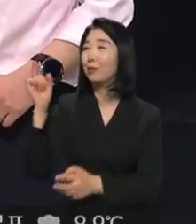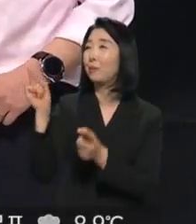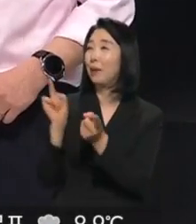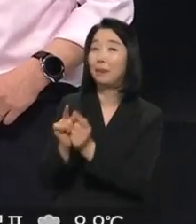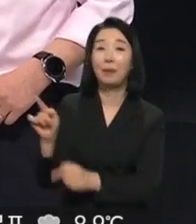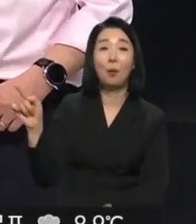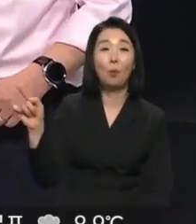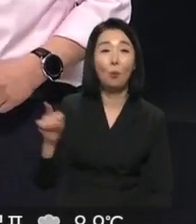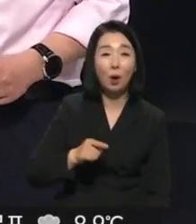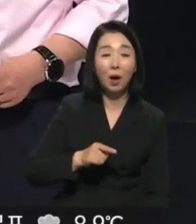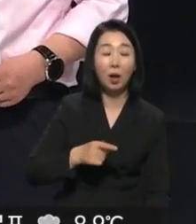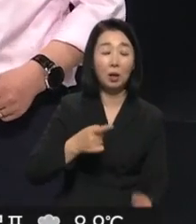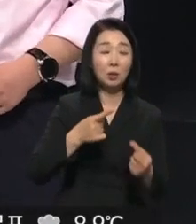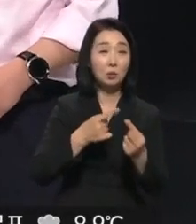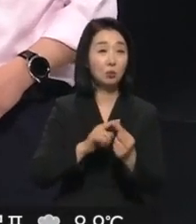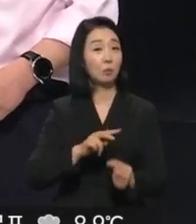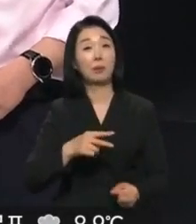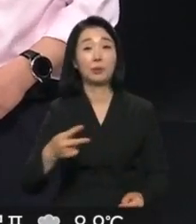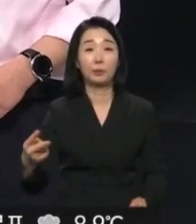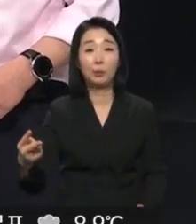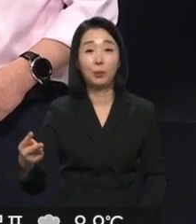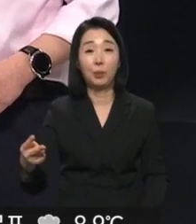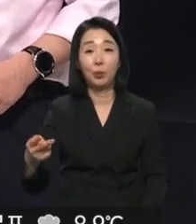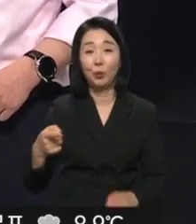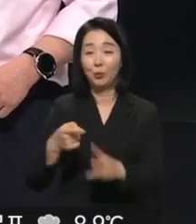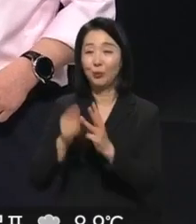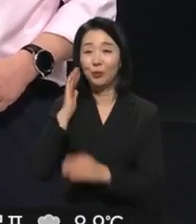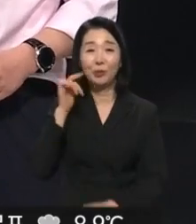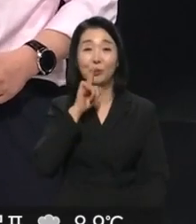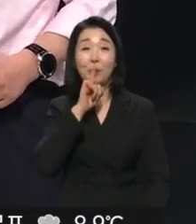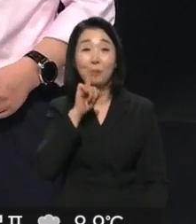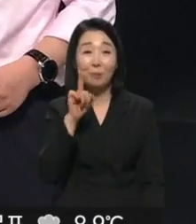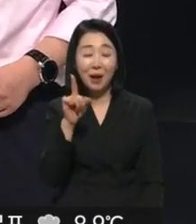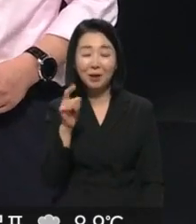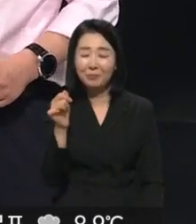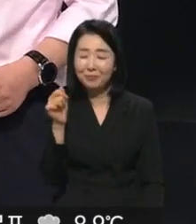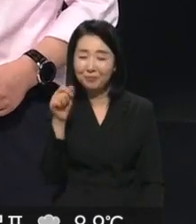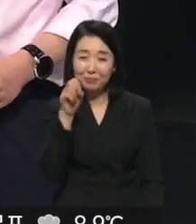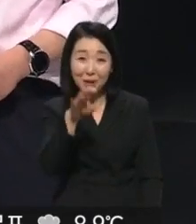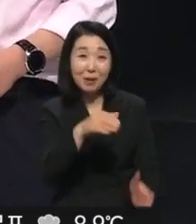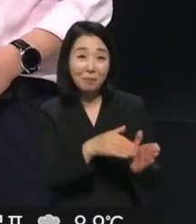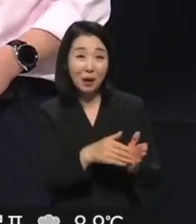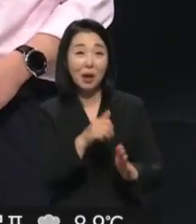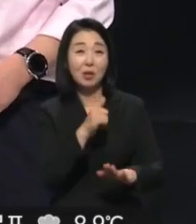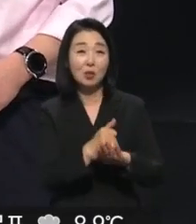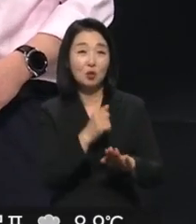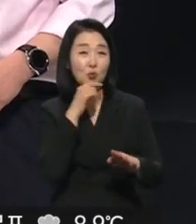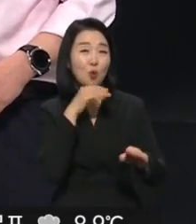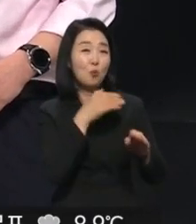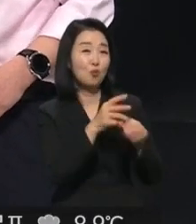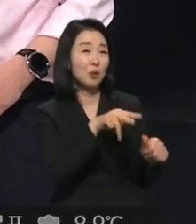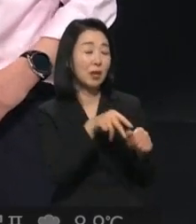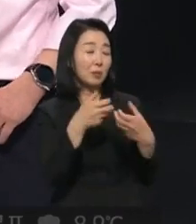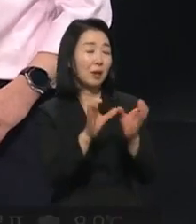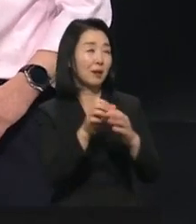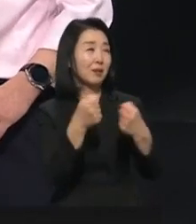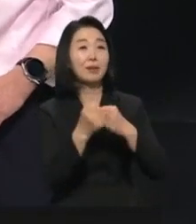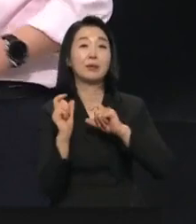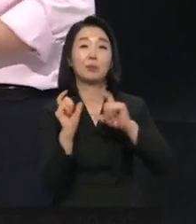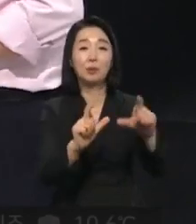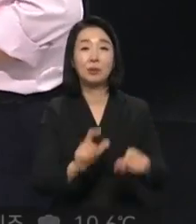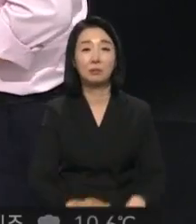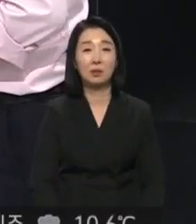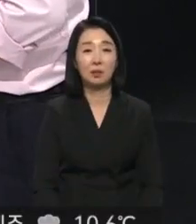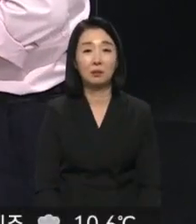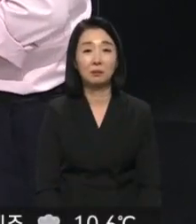와선 우선순위가 싹 바뀌었죠. 윤 대통령의 말 몇 마디에 종북 간첩단과 전쟁을 선포했습니다.